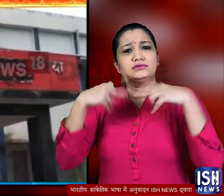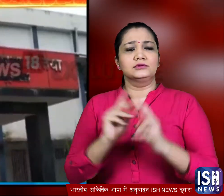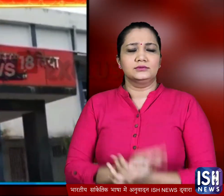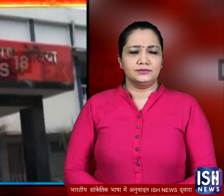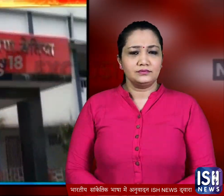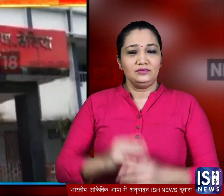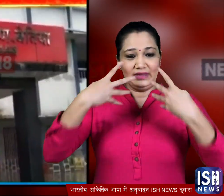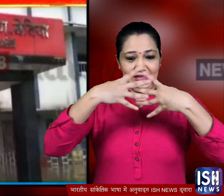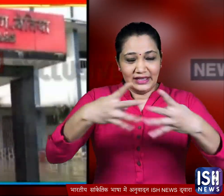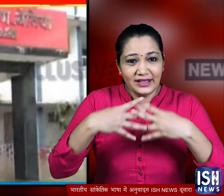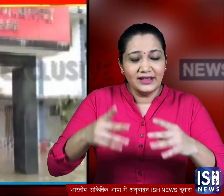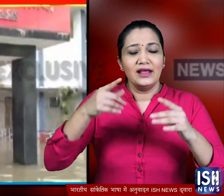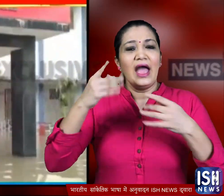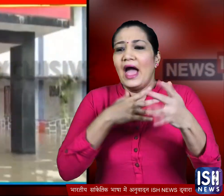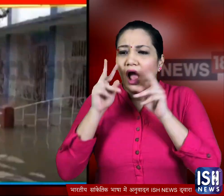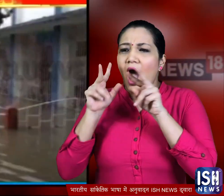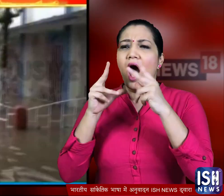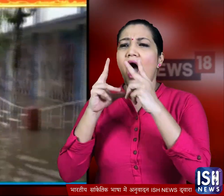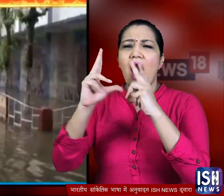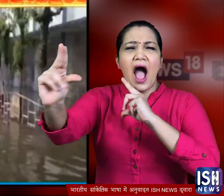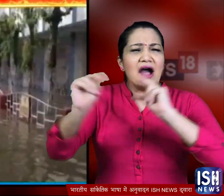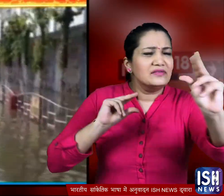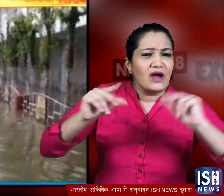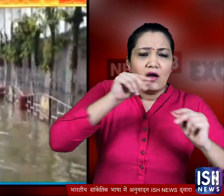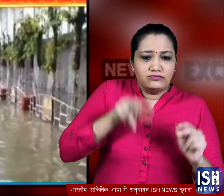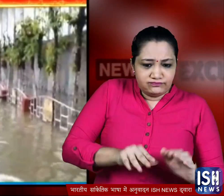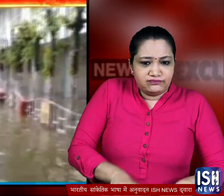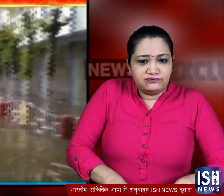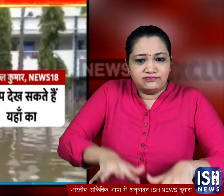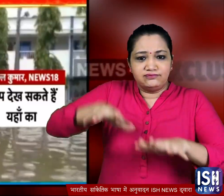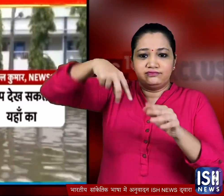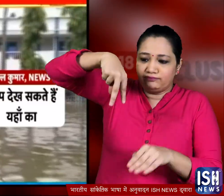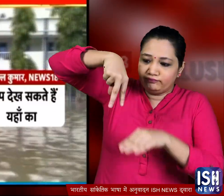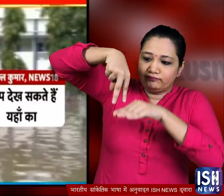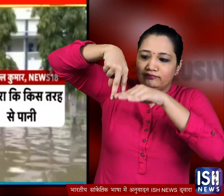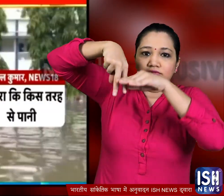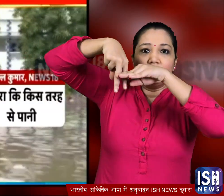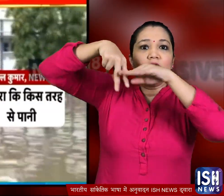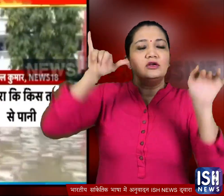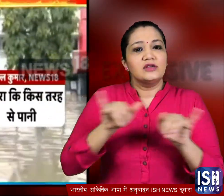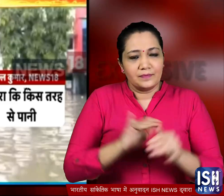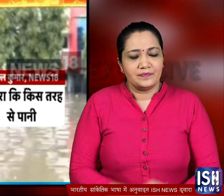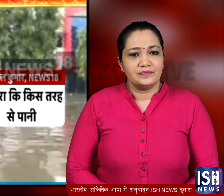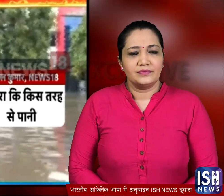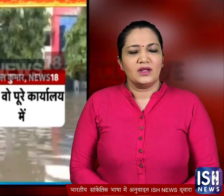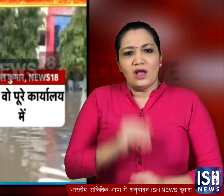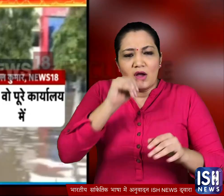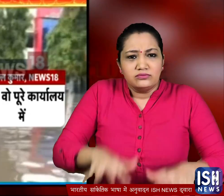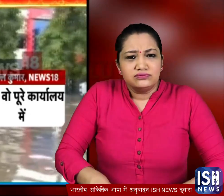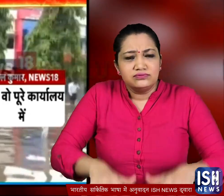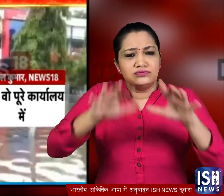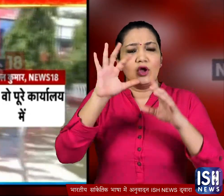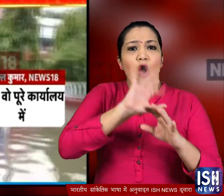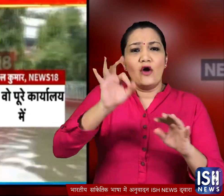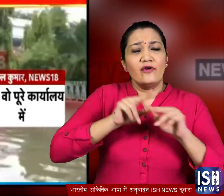दिया। दफ्तर का मेन गेट और जहां भी नजर गई वहां घुटनों तक पानी भरा दिखा। आप देख सकते हैं यहाँ का नज़ारा कि किस तरह से पानी जो है वो